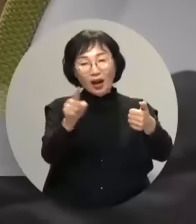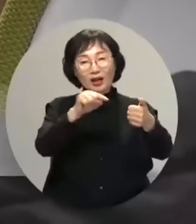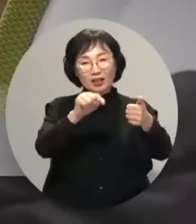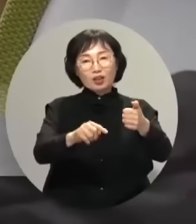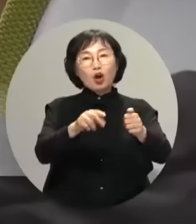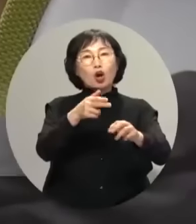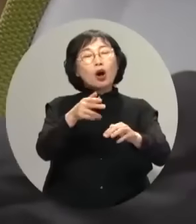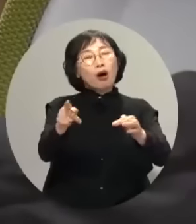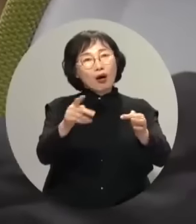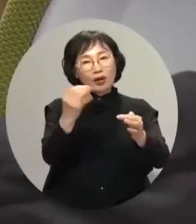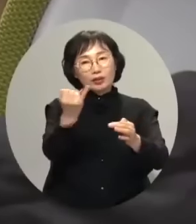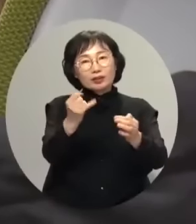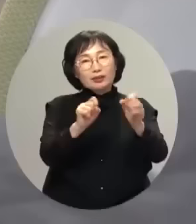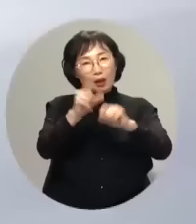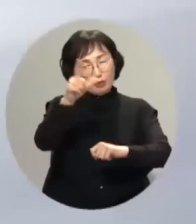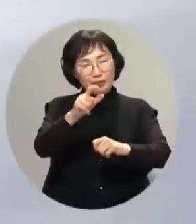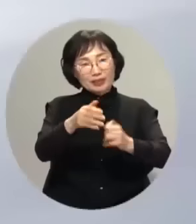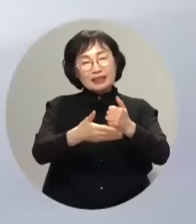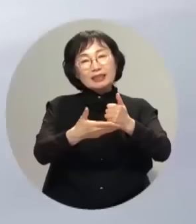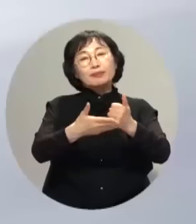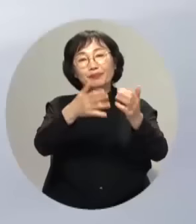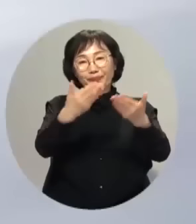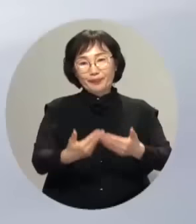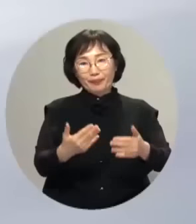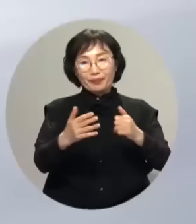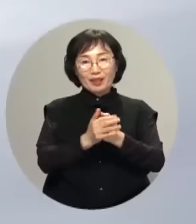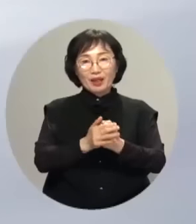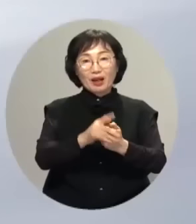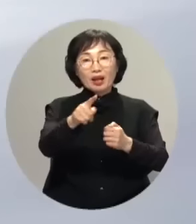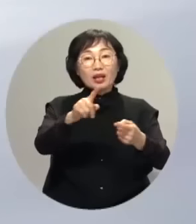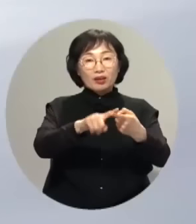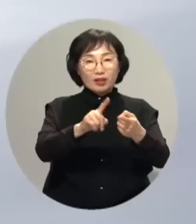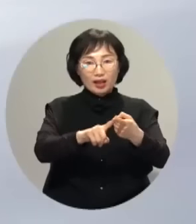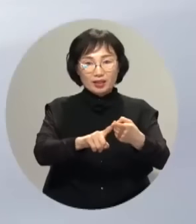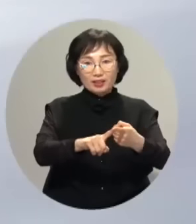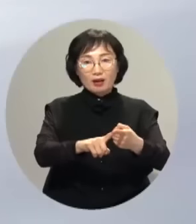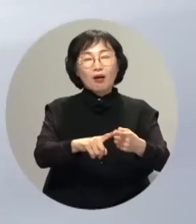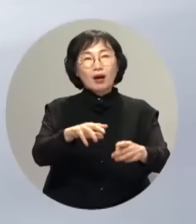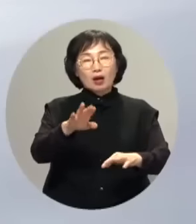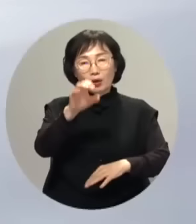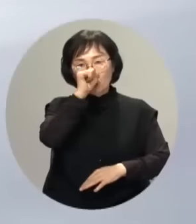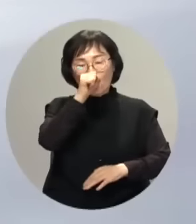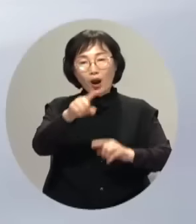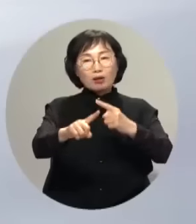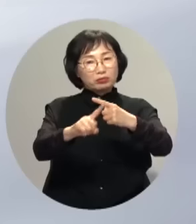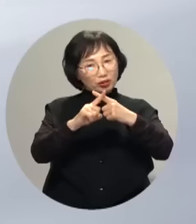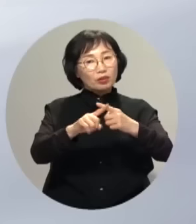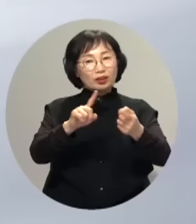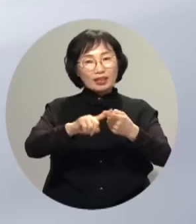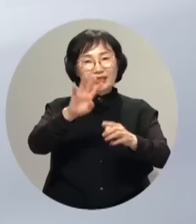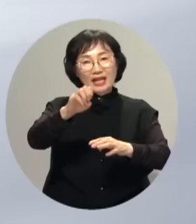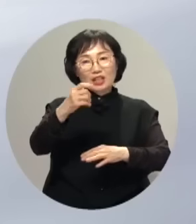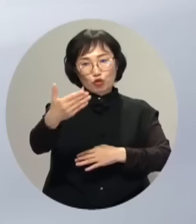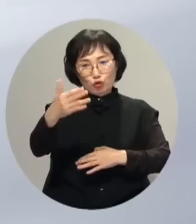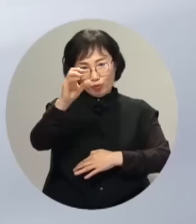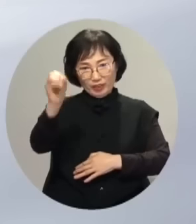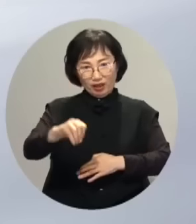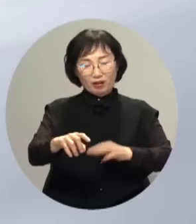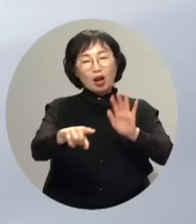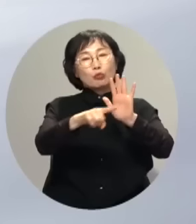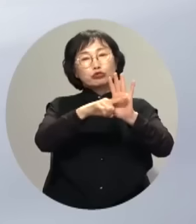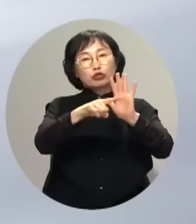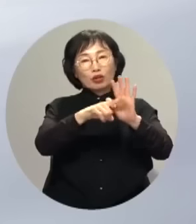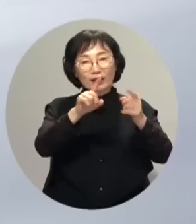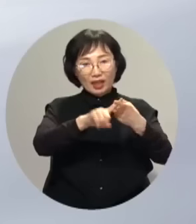상대적으로 높았습니다 김성주 현역 의원 의정 평가에서는 긍정적 평가가 49% 부정 평가가